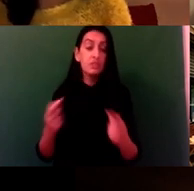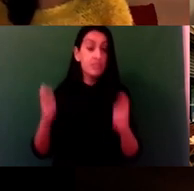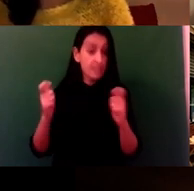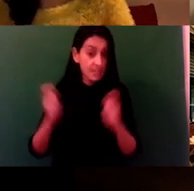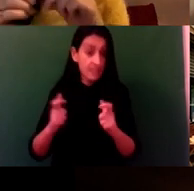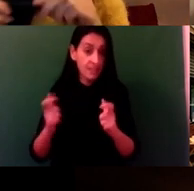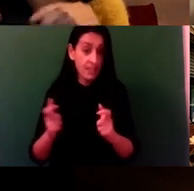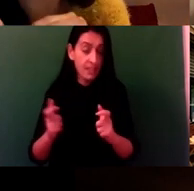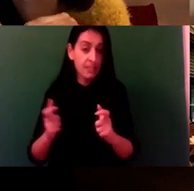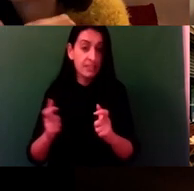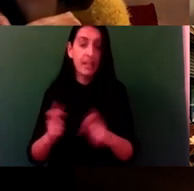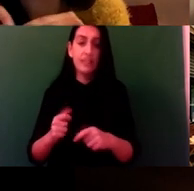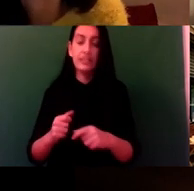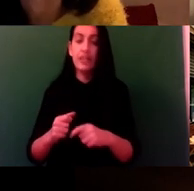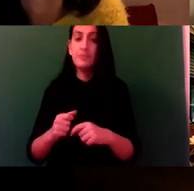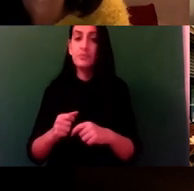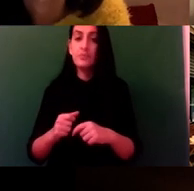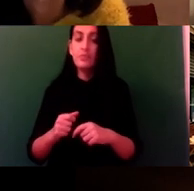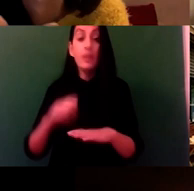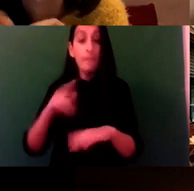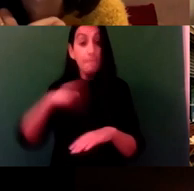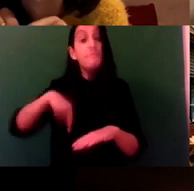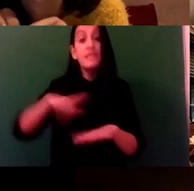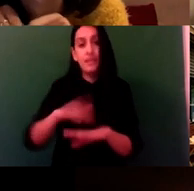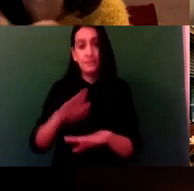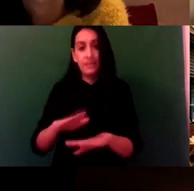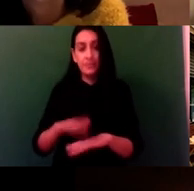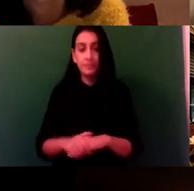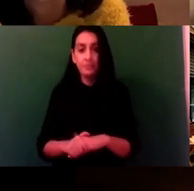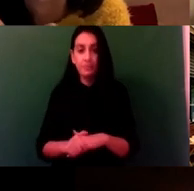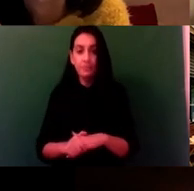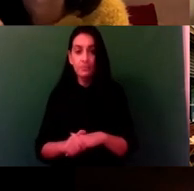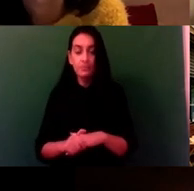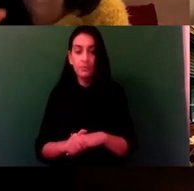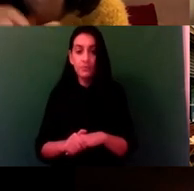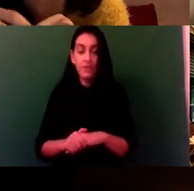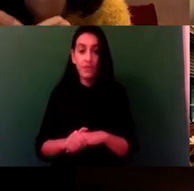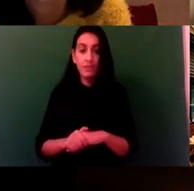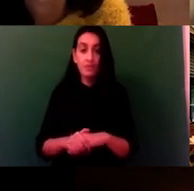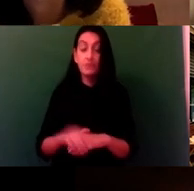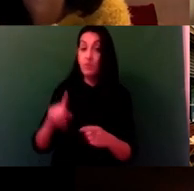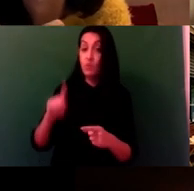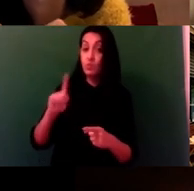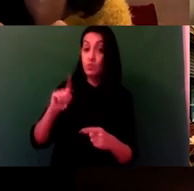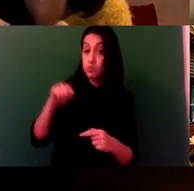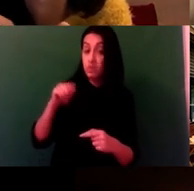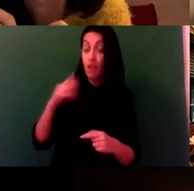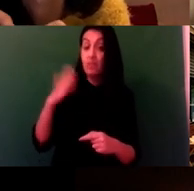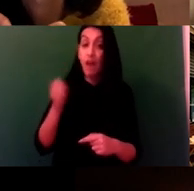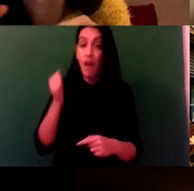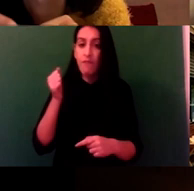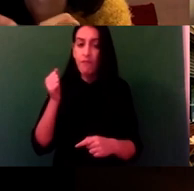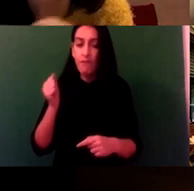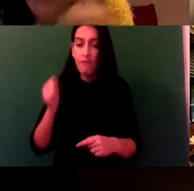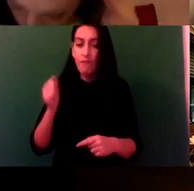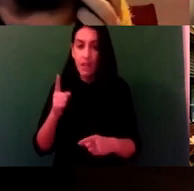deneyimlerden, farklı proje elde etme yöntemlerinden daha başka bir deneyim olduğunu, aslında kurumların birbirleriyle konuştuğunda, yani aslında